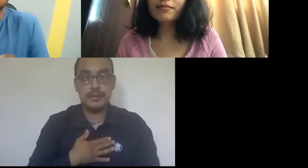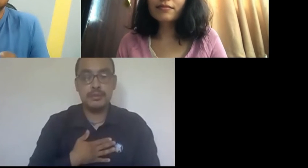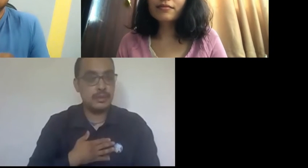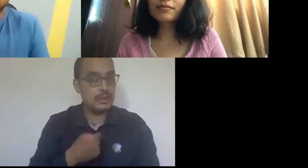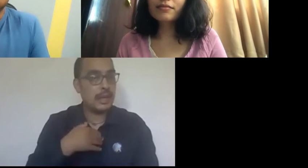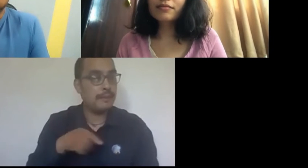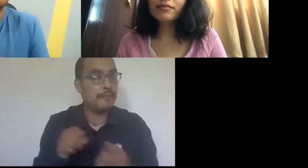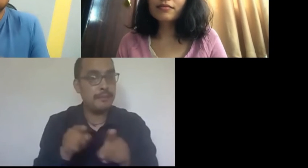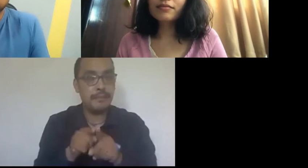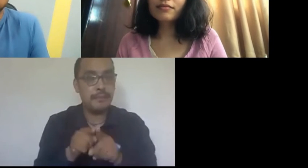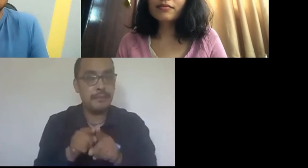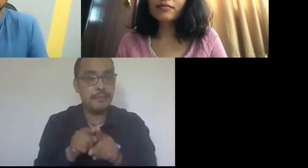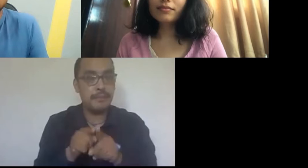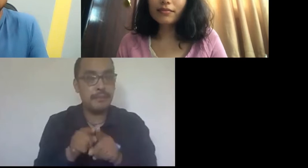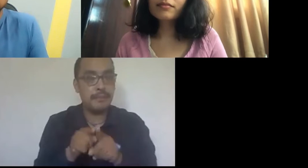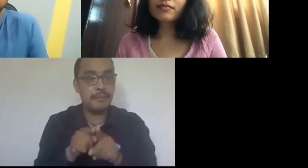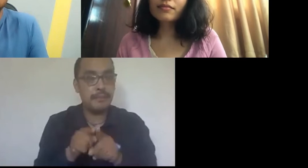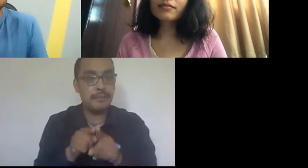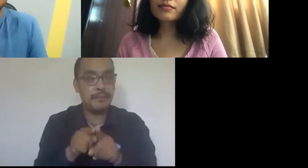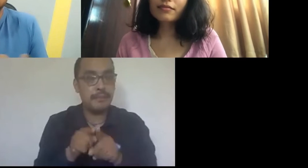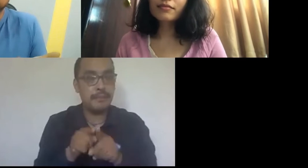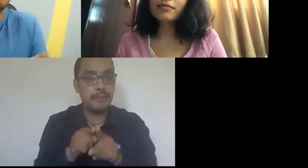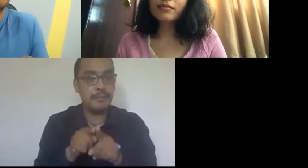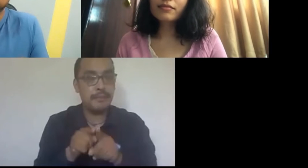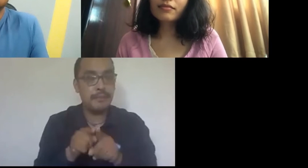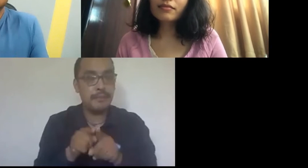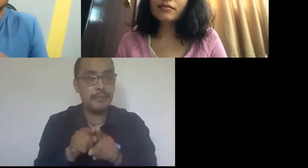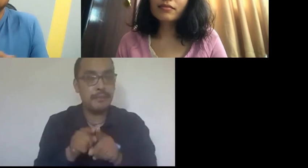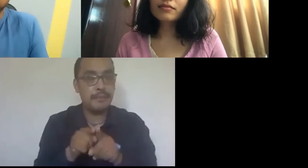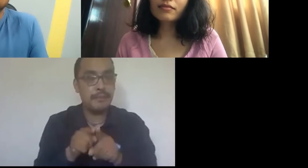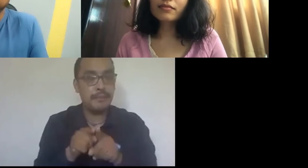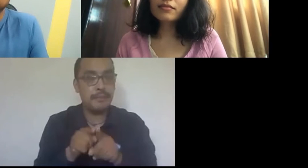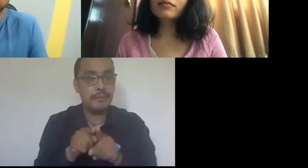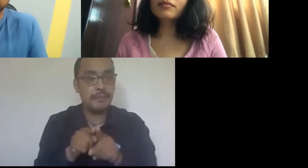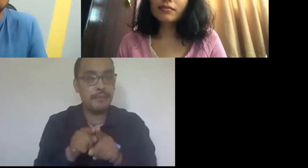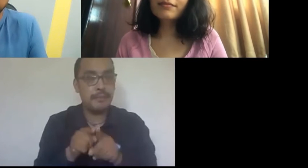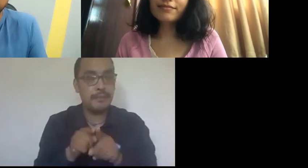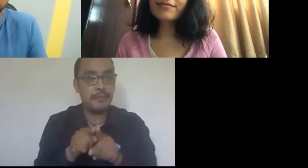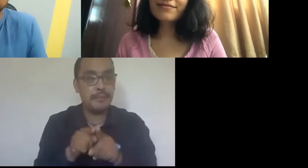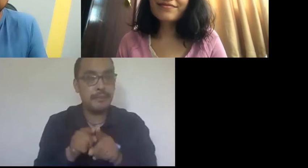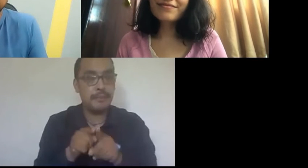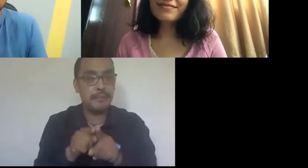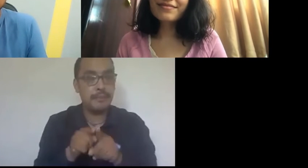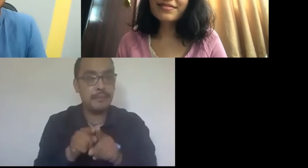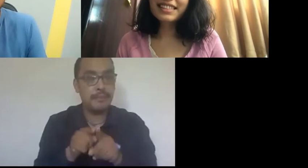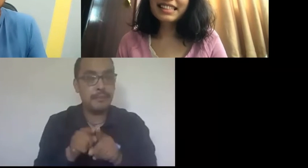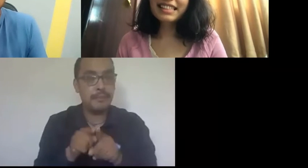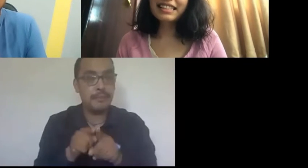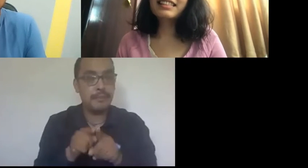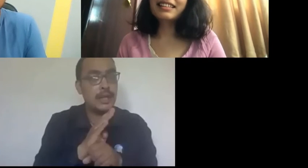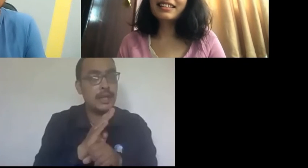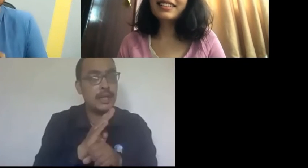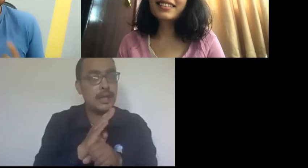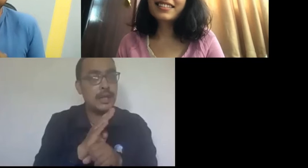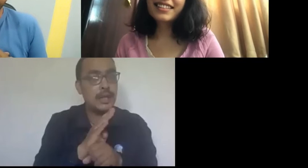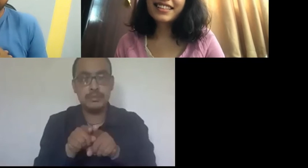जब युकेमा हुनुहुन्थ्यो त्यति बेलामा चाहिँ मैले हाम्रोमा चाहिँ त्यस्तै भाइ टिका आई थिङ्क त्यति बेला चाहिँ टिका लाउँदा दिदीले चाहिँ टिका ल्यापटपमा